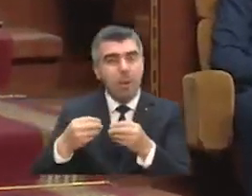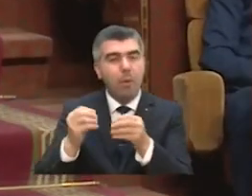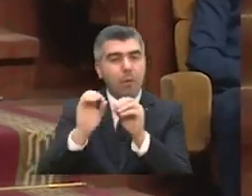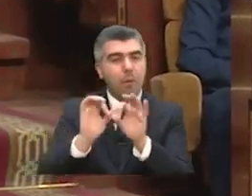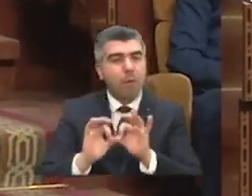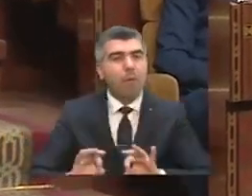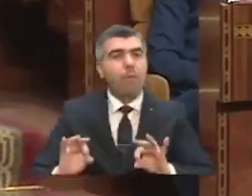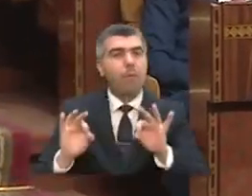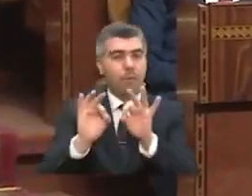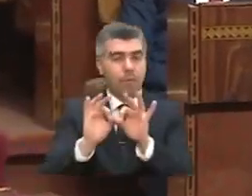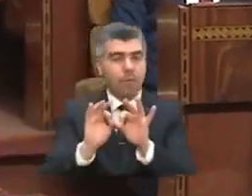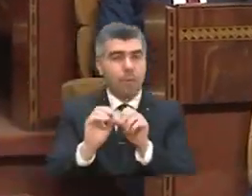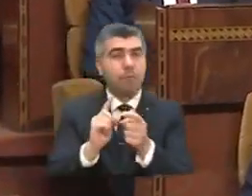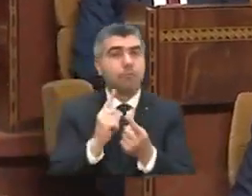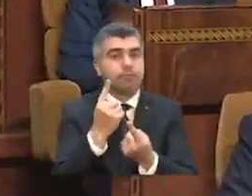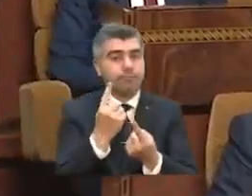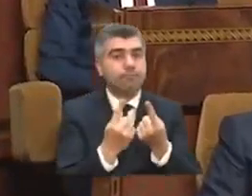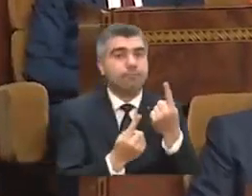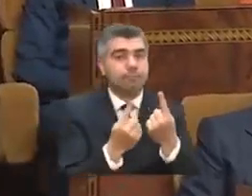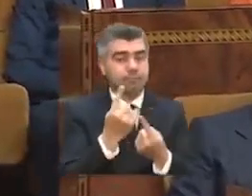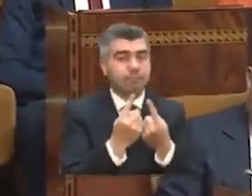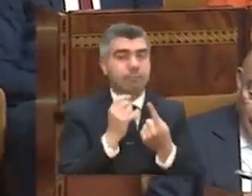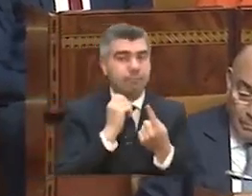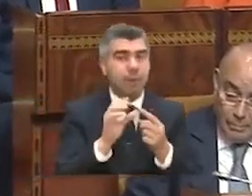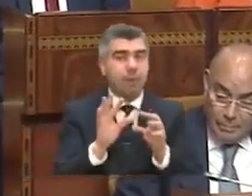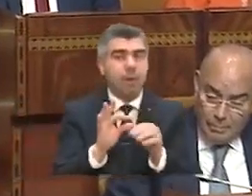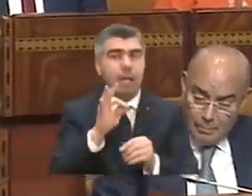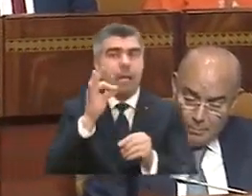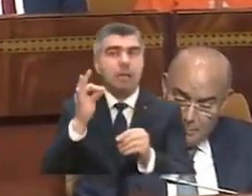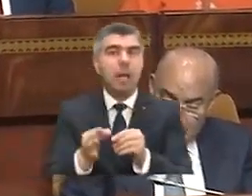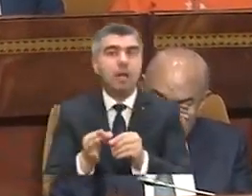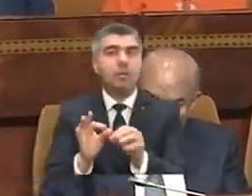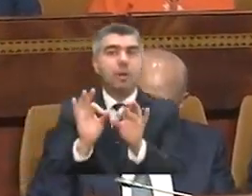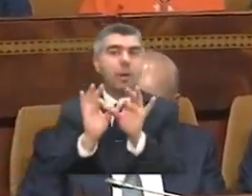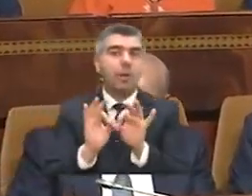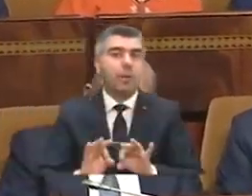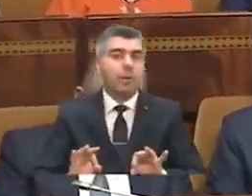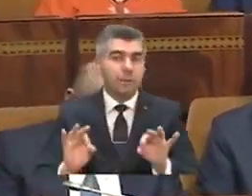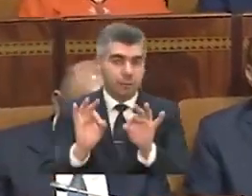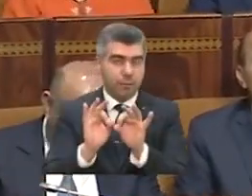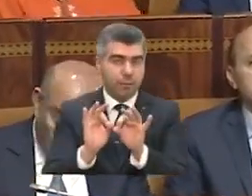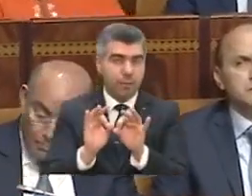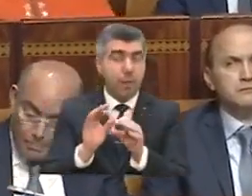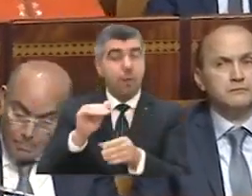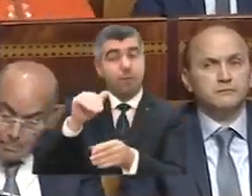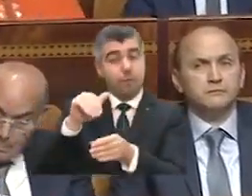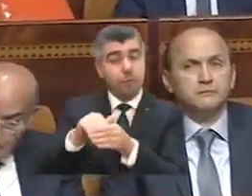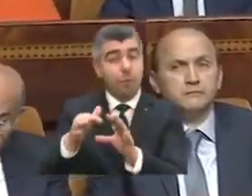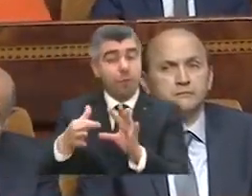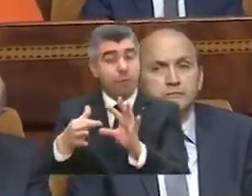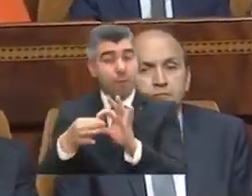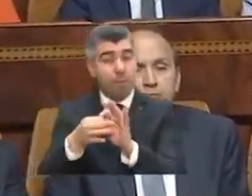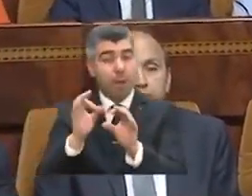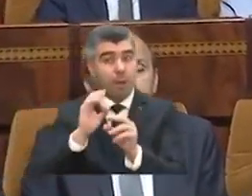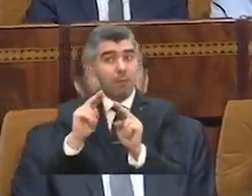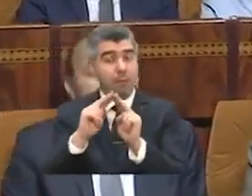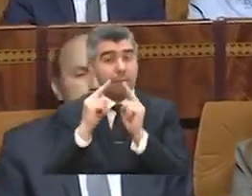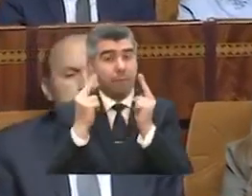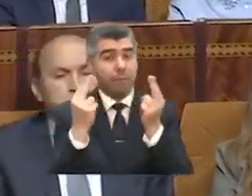الشكوك حول توفر عوامل الإنتاج. وتشير توقعات الصندوق إلى أن النمو